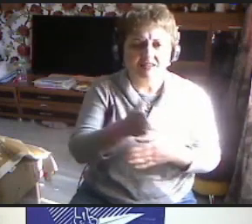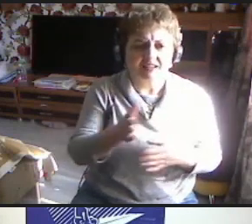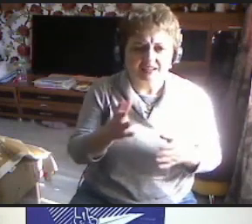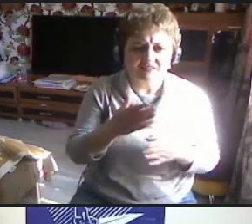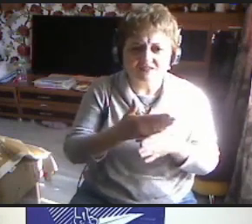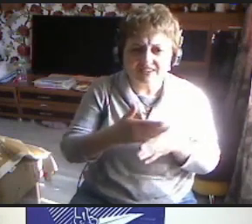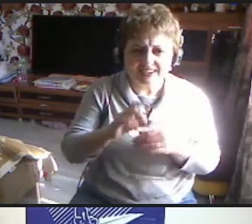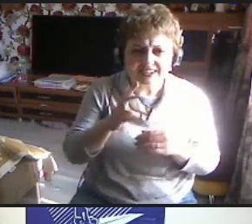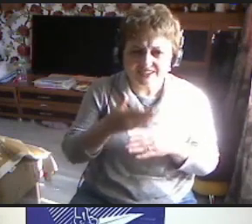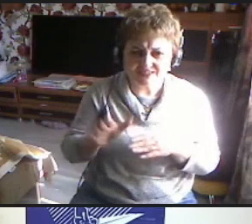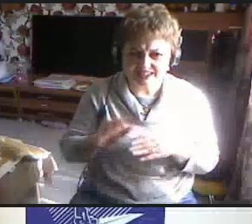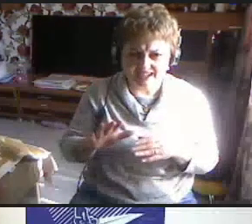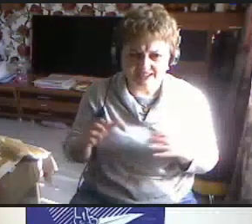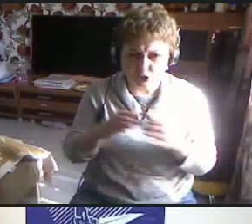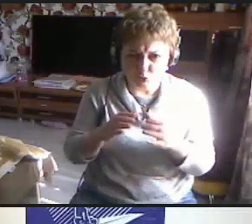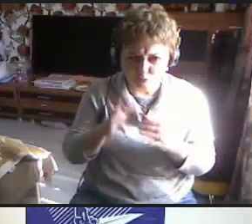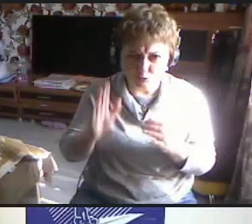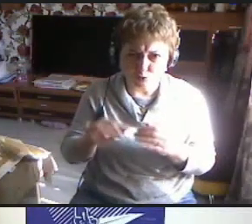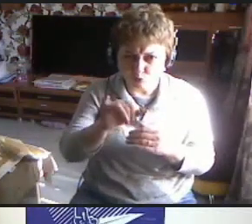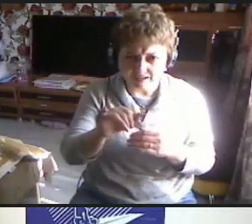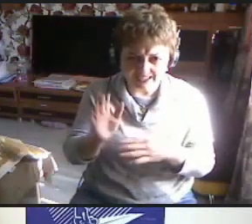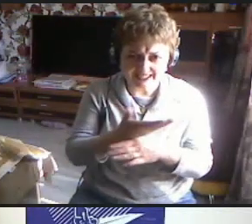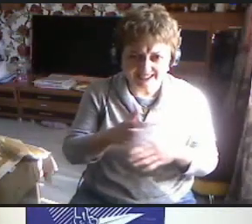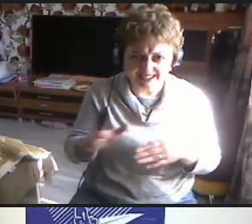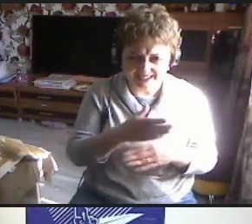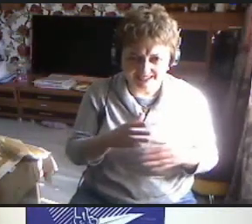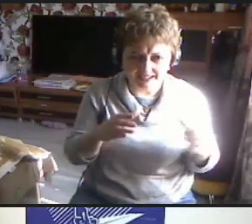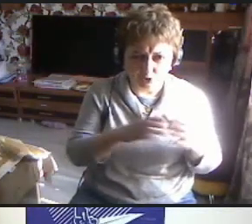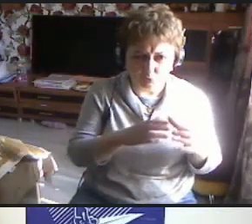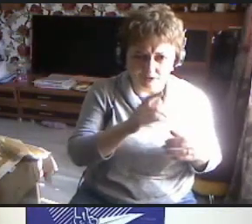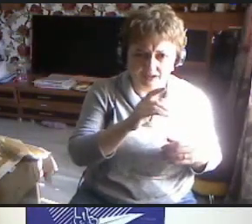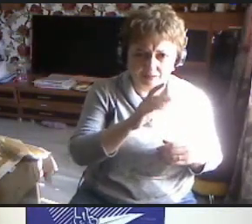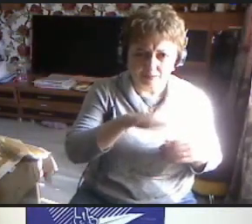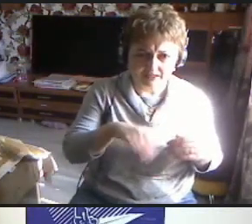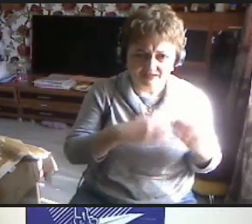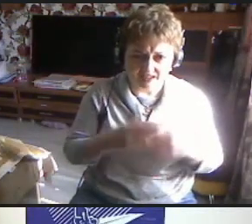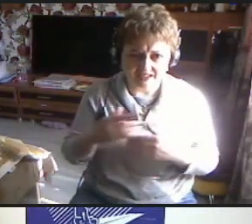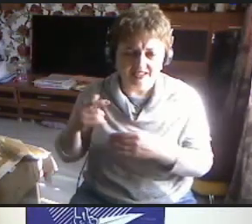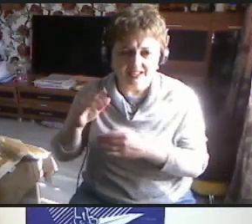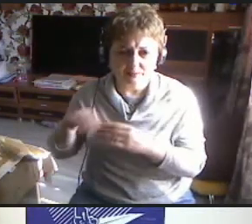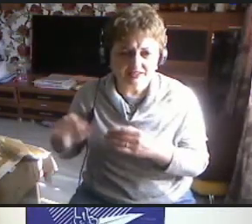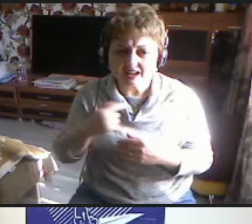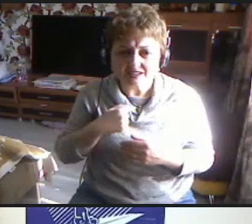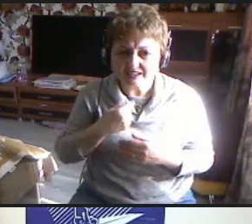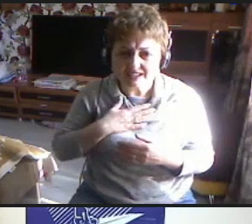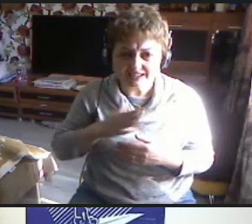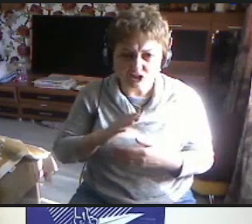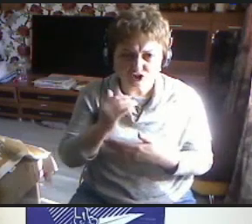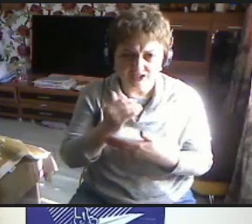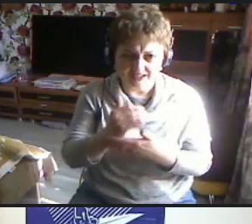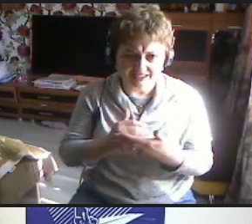группа тут же разделится на детей с инвалидностью и без. А это не есть наша задача. наша задача, наоборот, как бы как